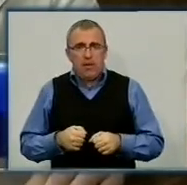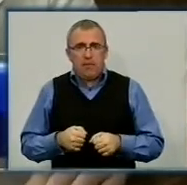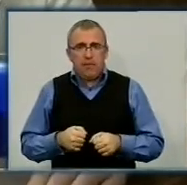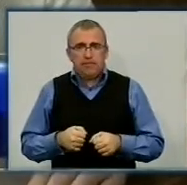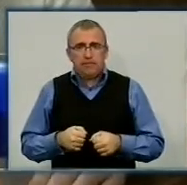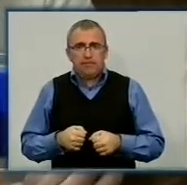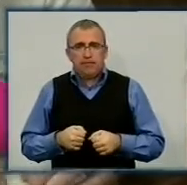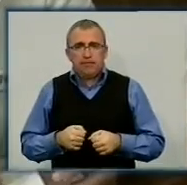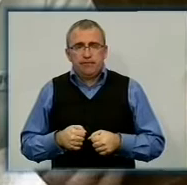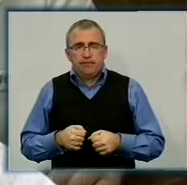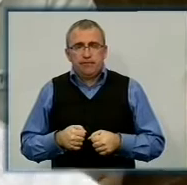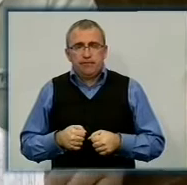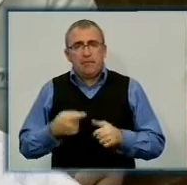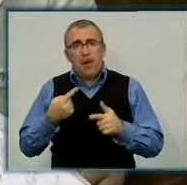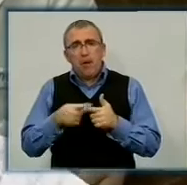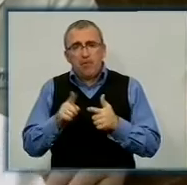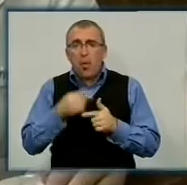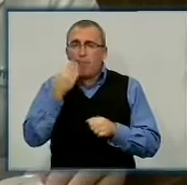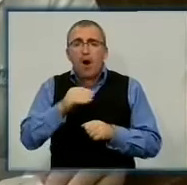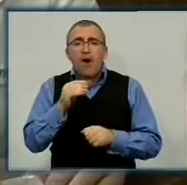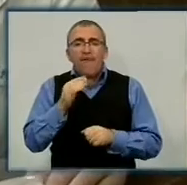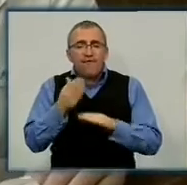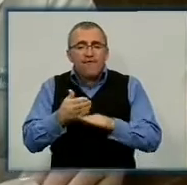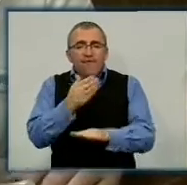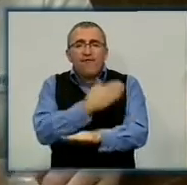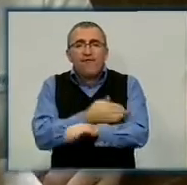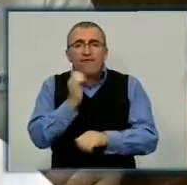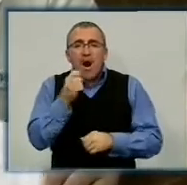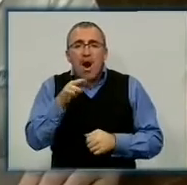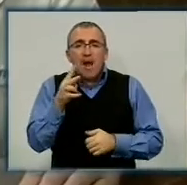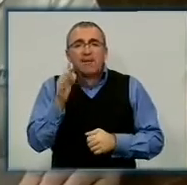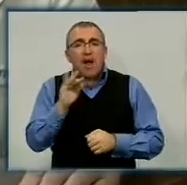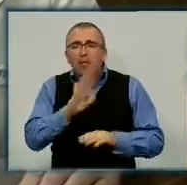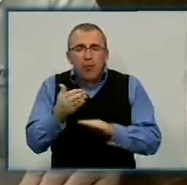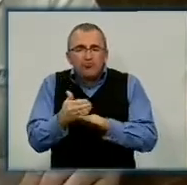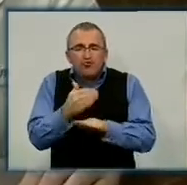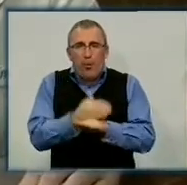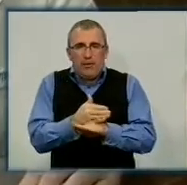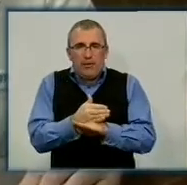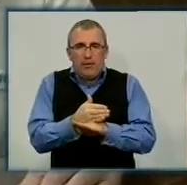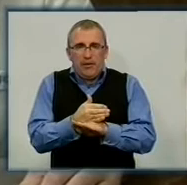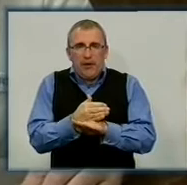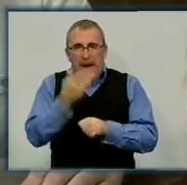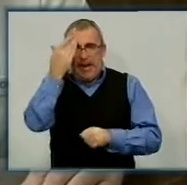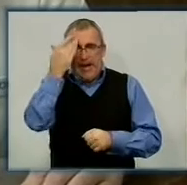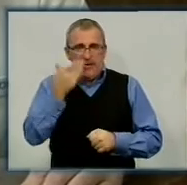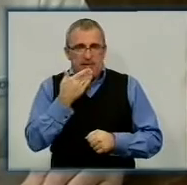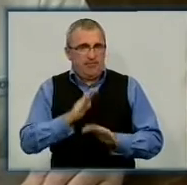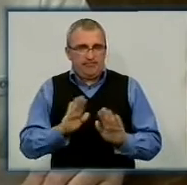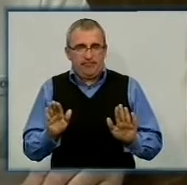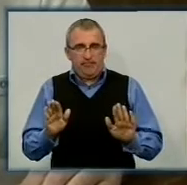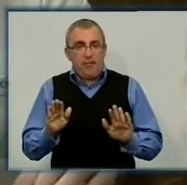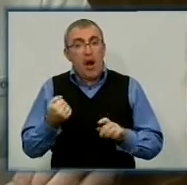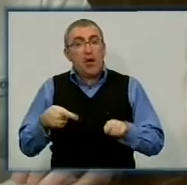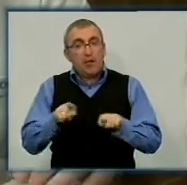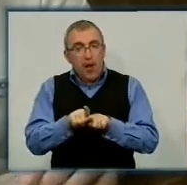буть або краще валянки а не чобітки літні а